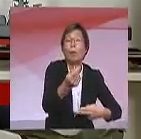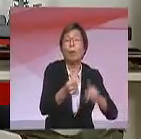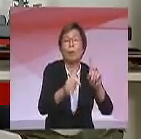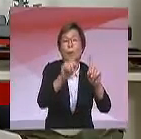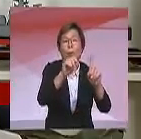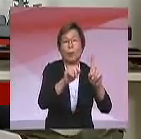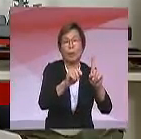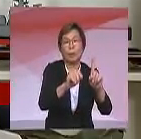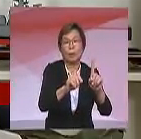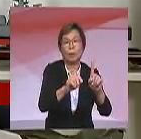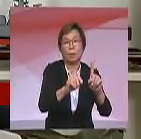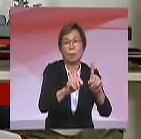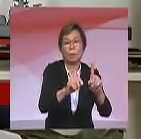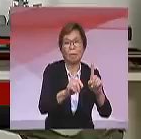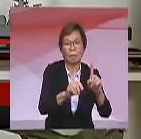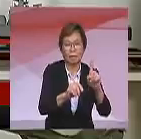hotel